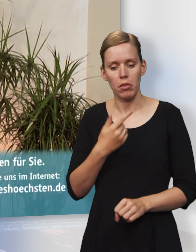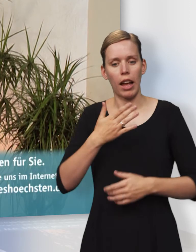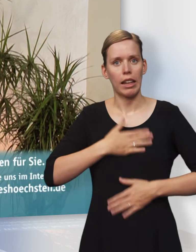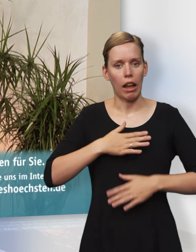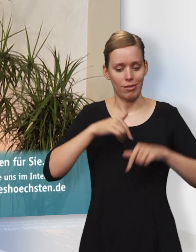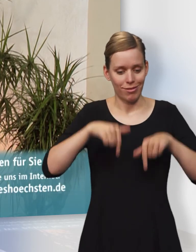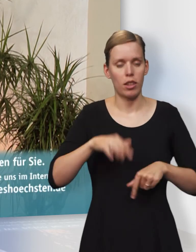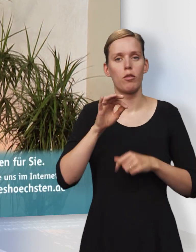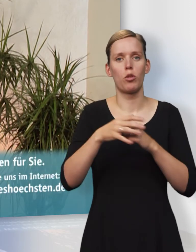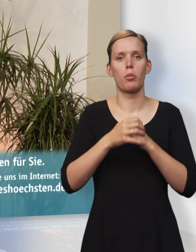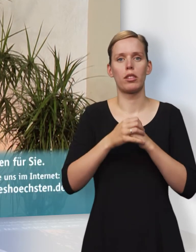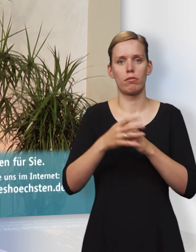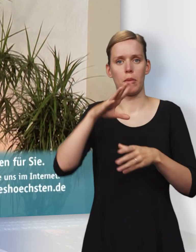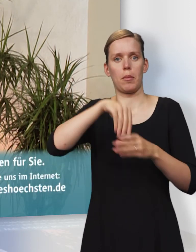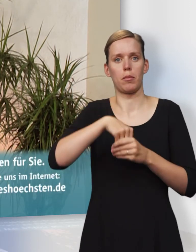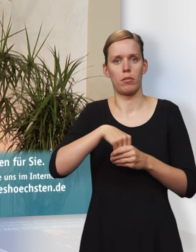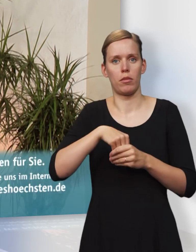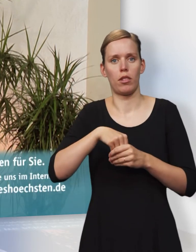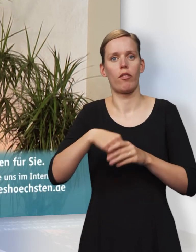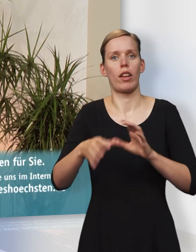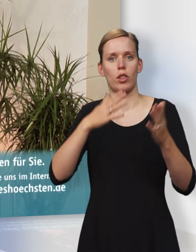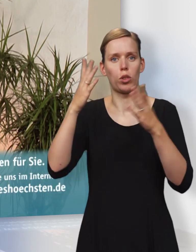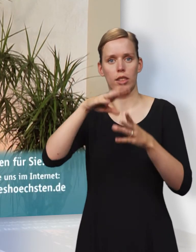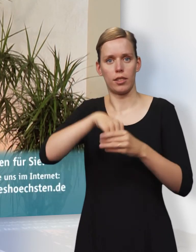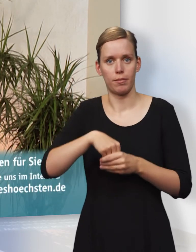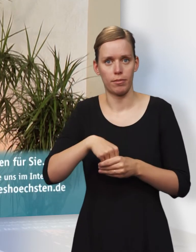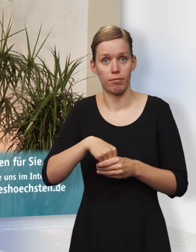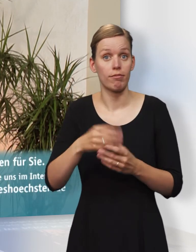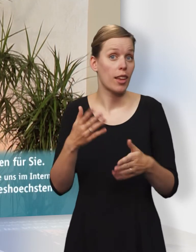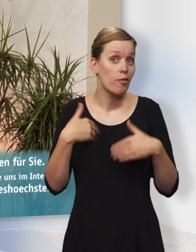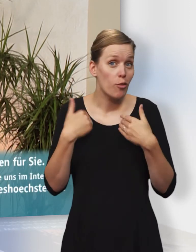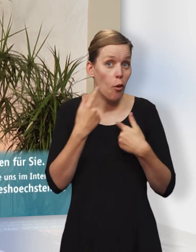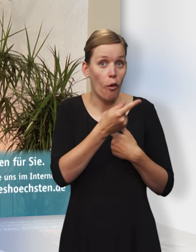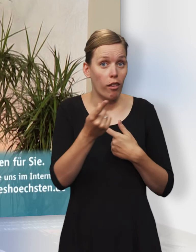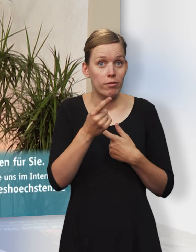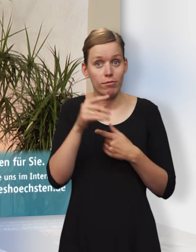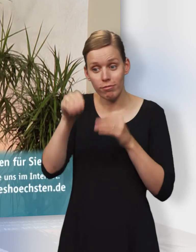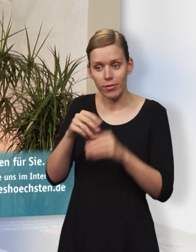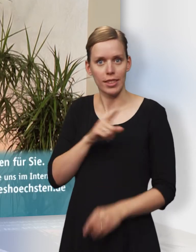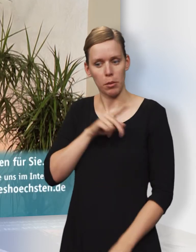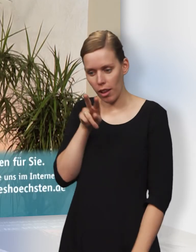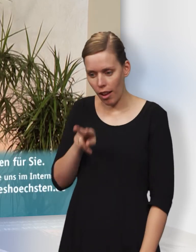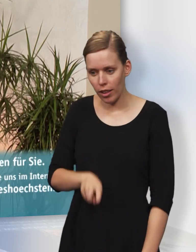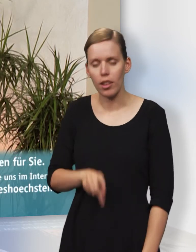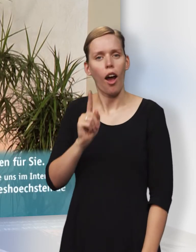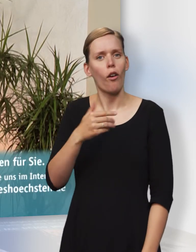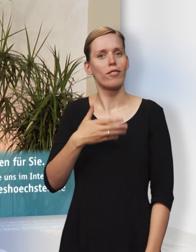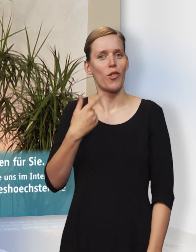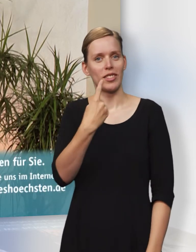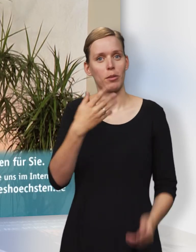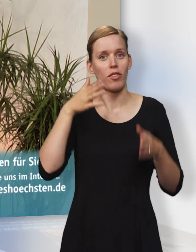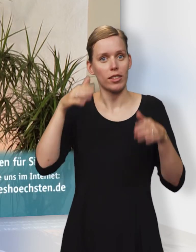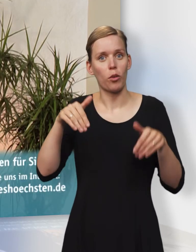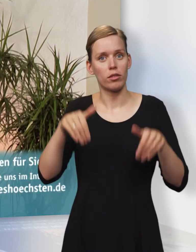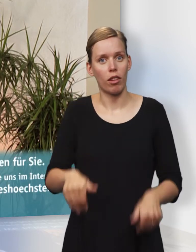im Fürbittengebet im Fernsehgottesdienst aufgreifen. Ich freue mich, von Ihnen zu lesen und freue mich, wenn Sie Vertrauen haben und